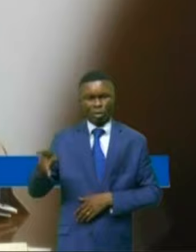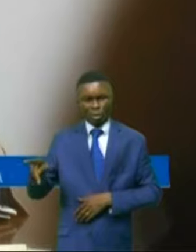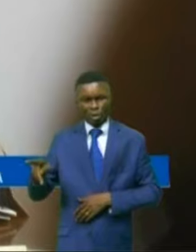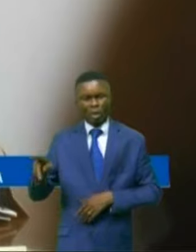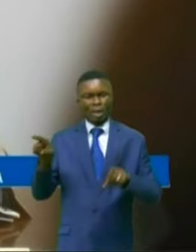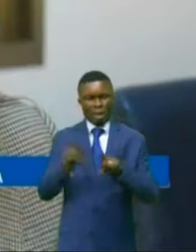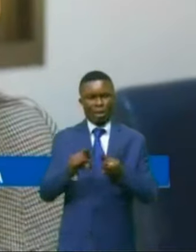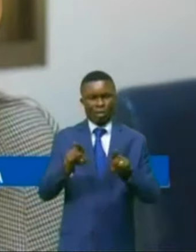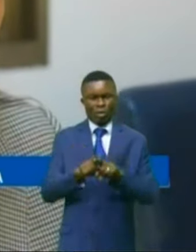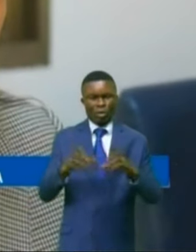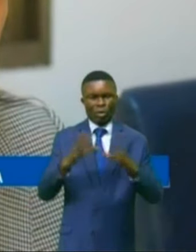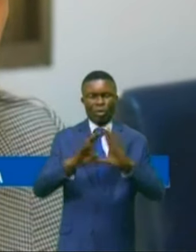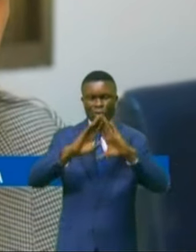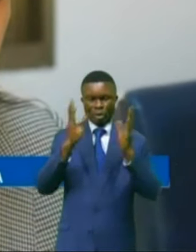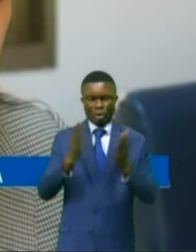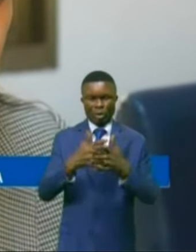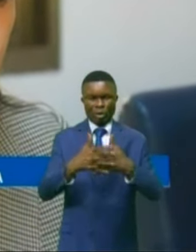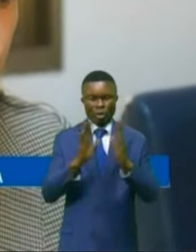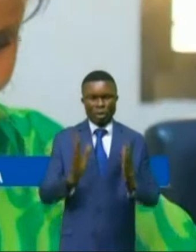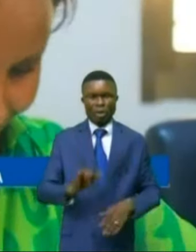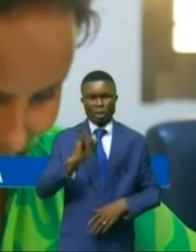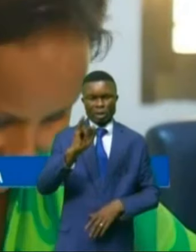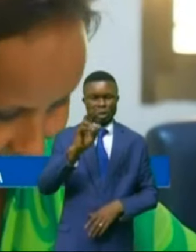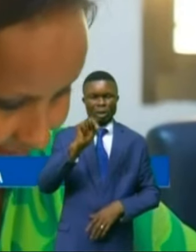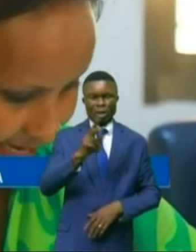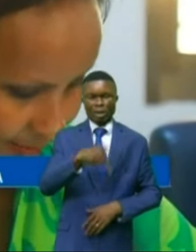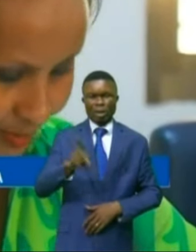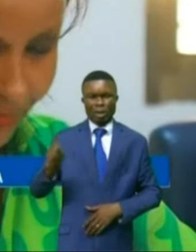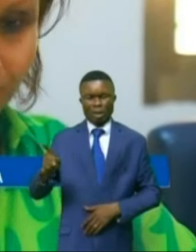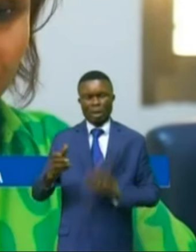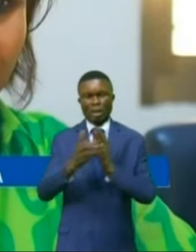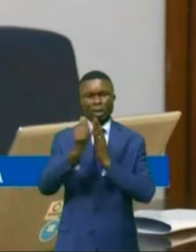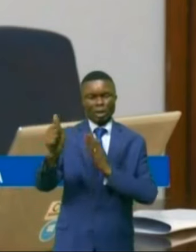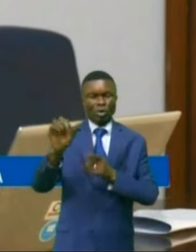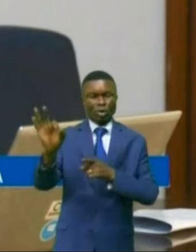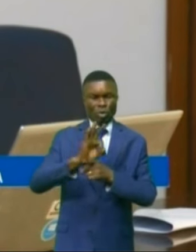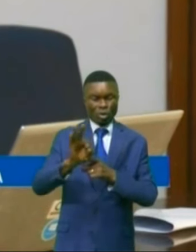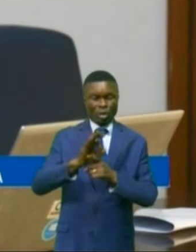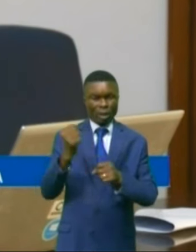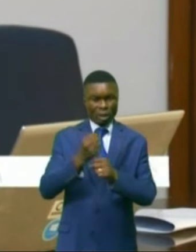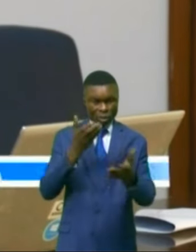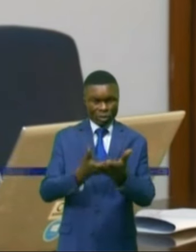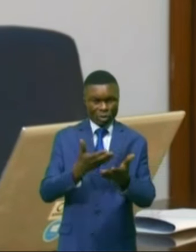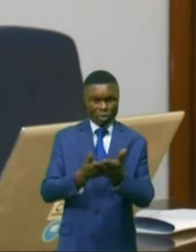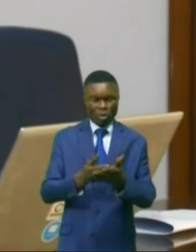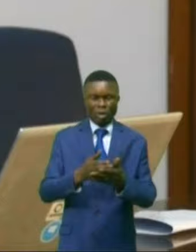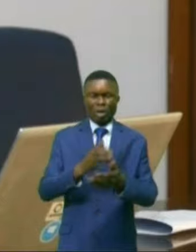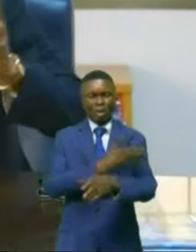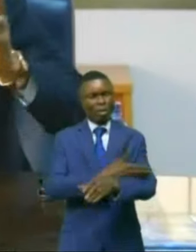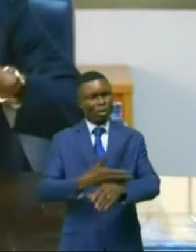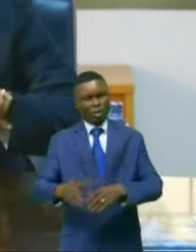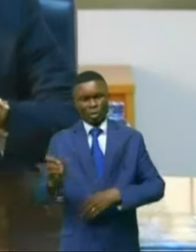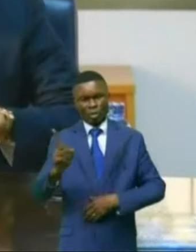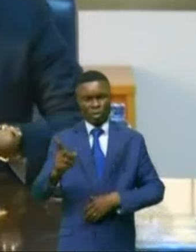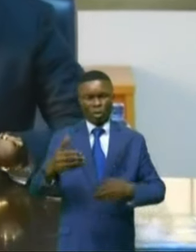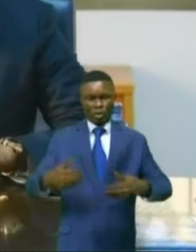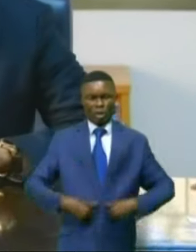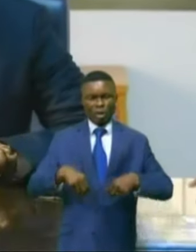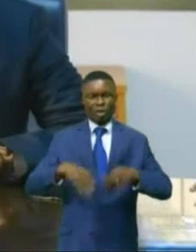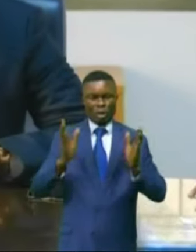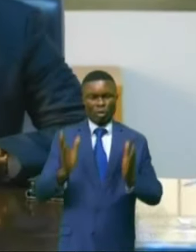même avec tous les partenaires de l'INPP pour que la qualité de la formation ne faiblisse pas et que les jeunes